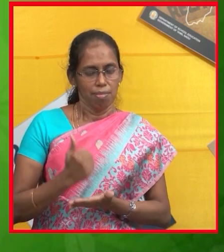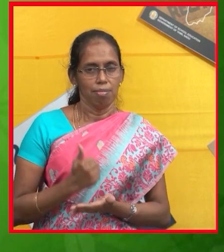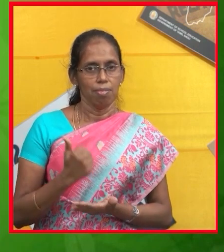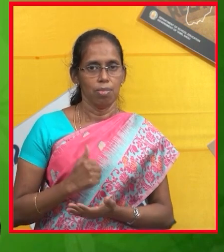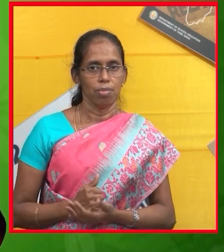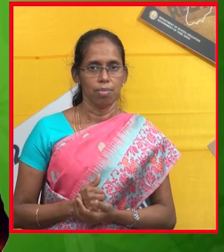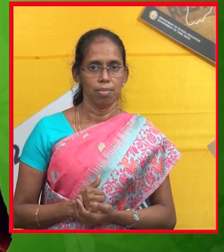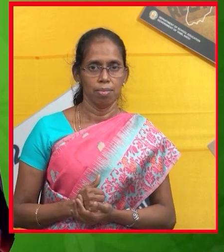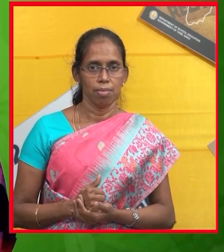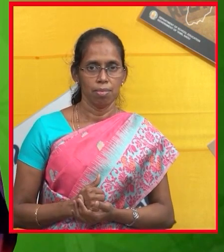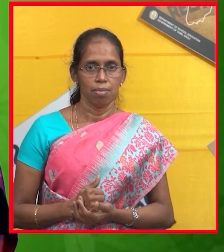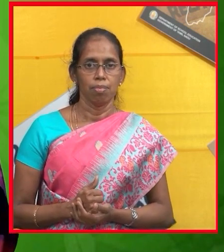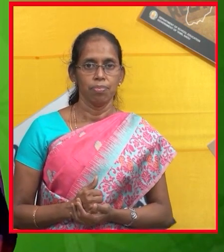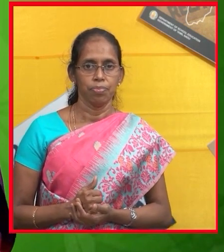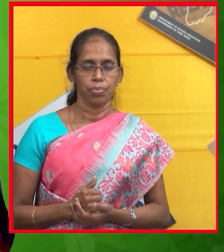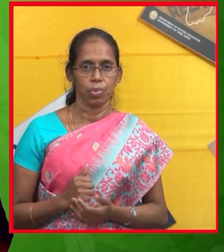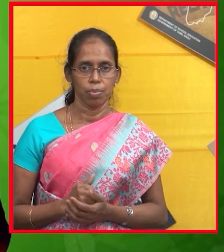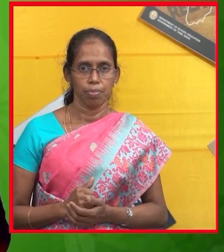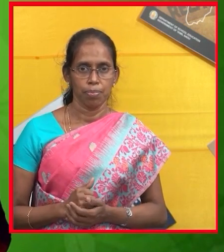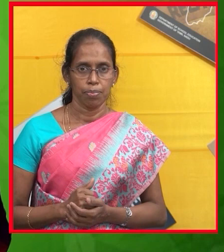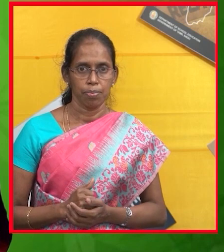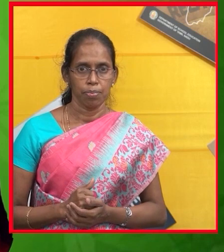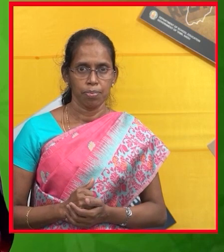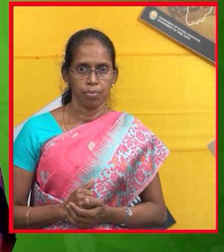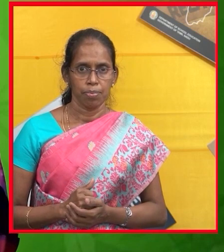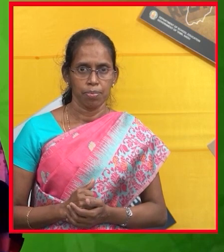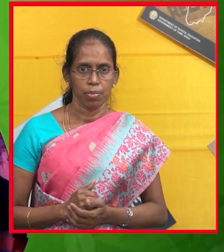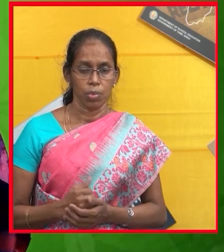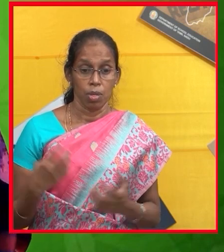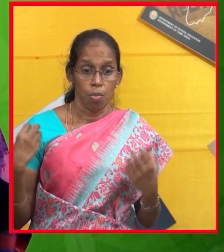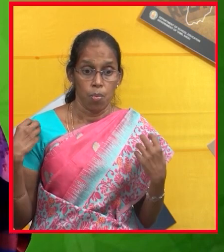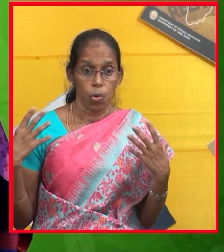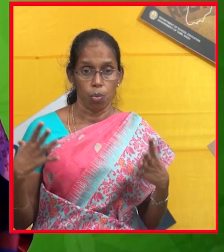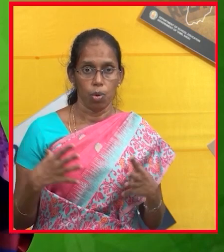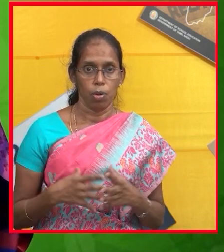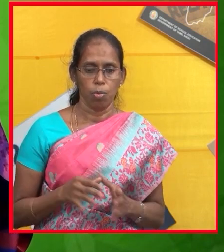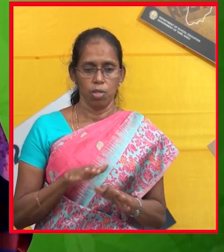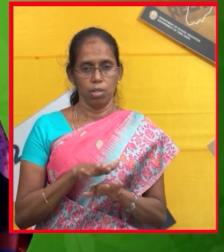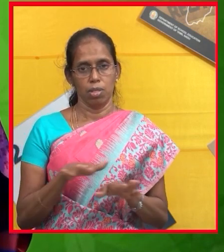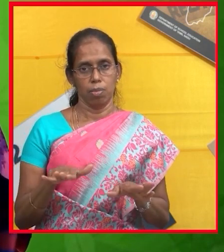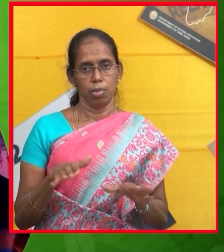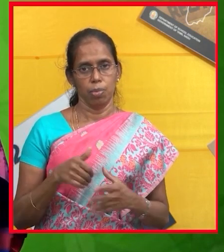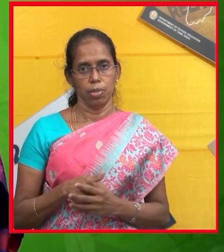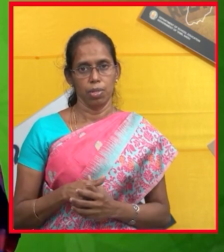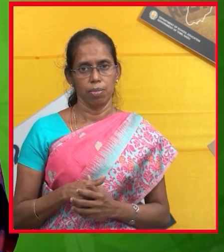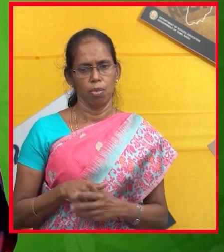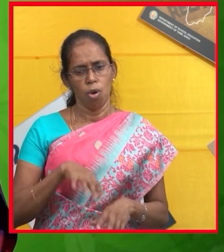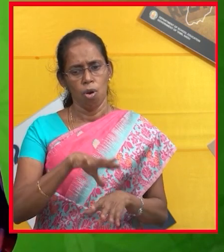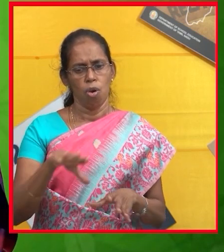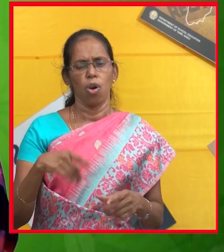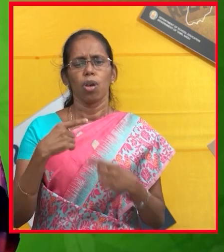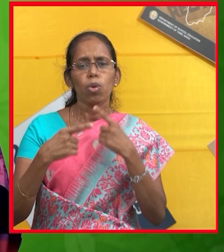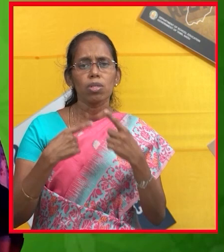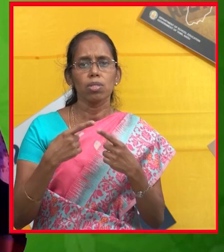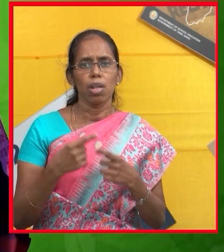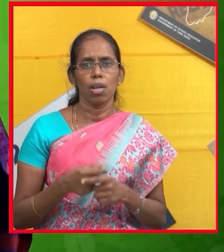செய்கிறாங்க அப்படின்னா அதை ஃபிக்ஸ் பண்ணுறது. அப்போ ஏதாவது ஒரு டேஞ்சர் வந்து அதை சரி பண்ணணும் அப்படின்னா எல்லாரும் சொல்லக்கூடிய